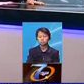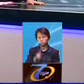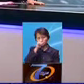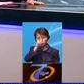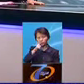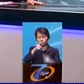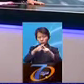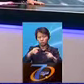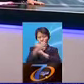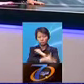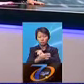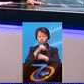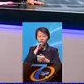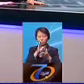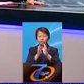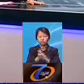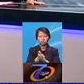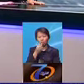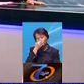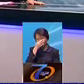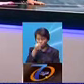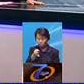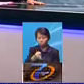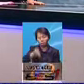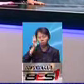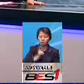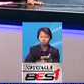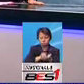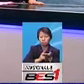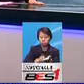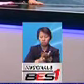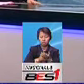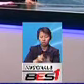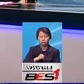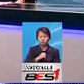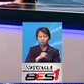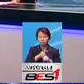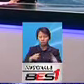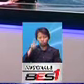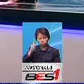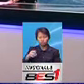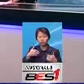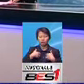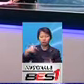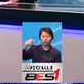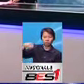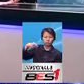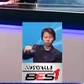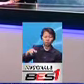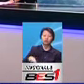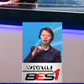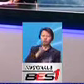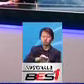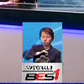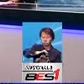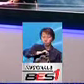Memastikan Dewan Negara tidak menjadi pak turut dan bahas yang diutarakan ahli Dewan berkualiti. Itu yang diperjuangkan